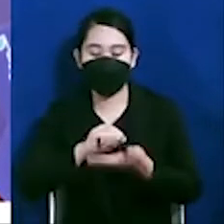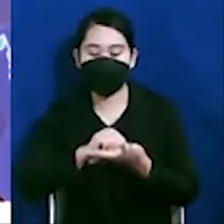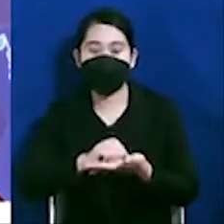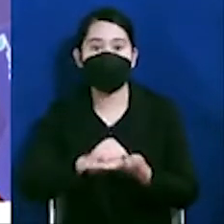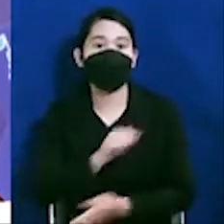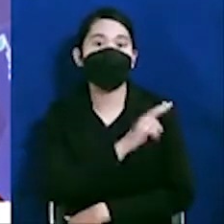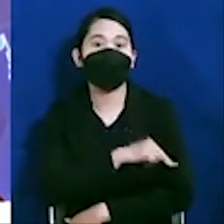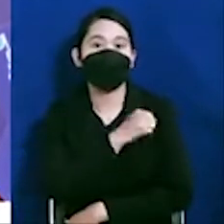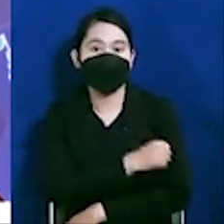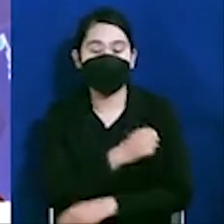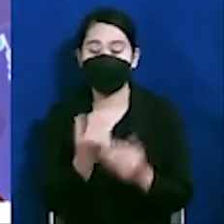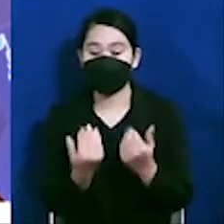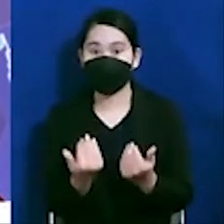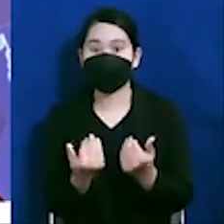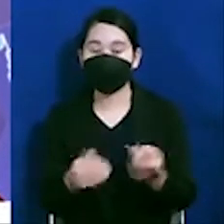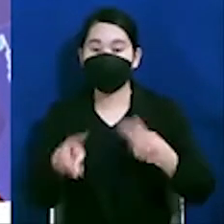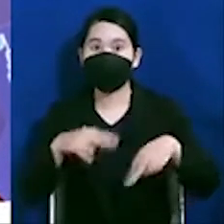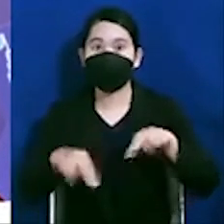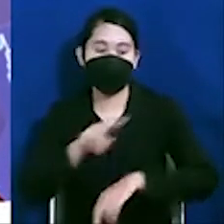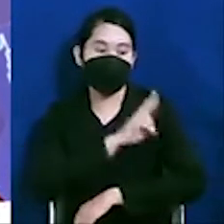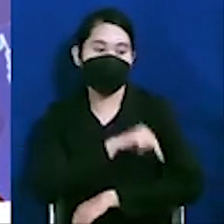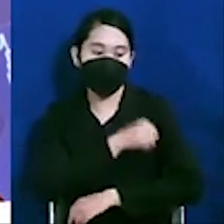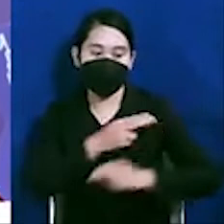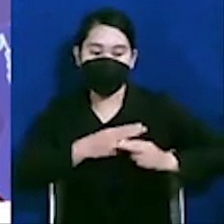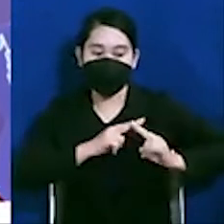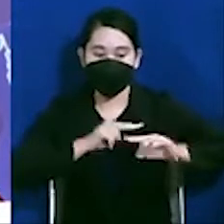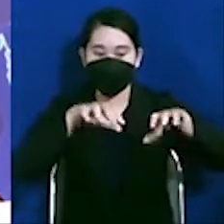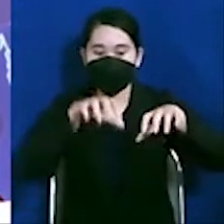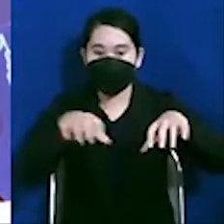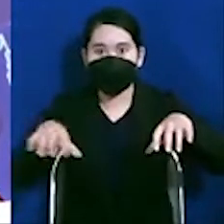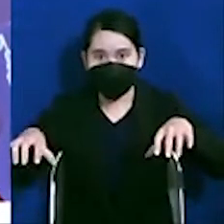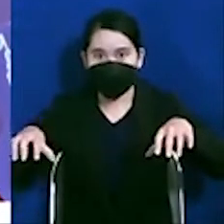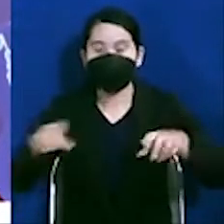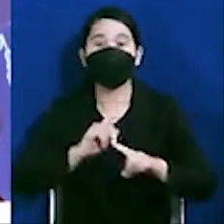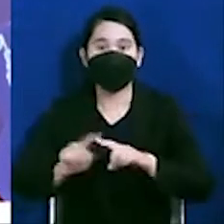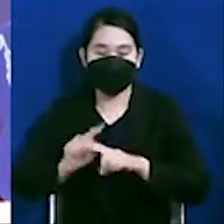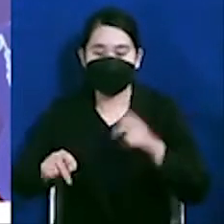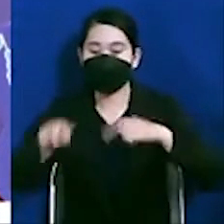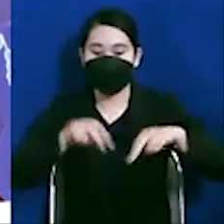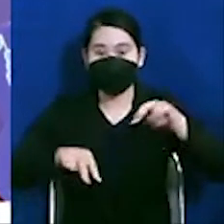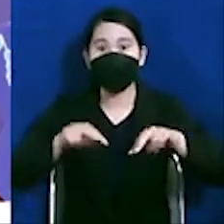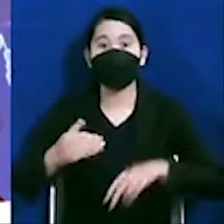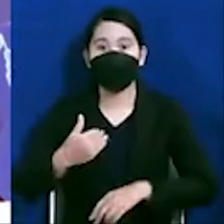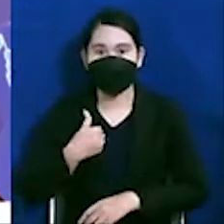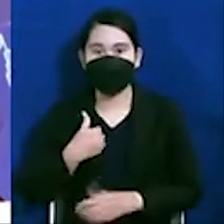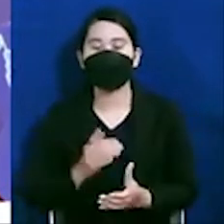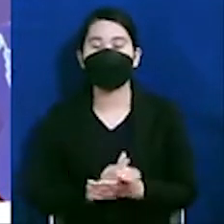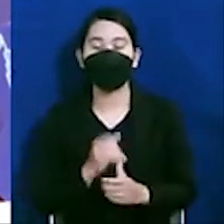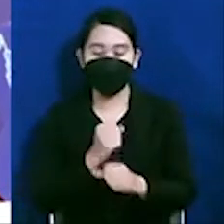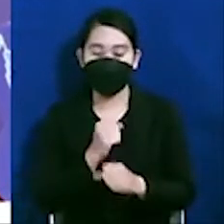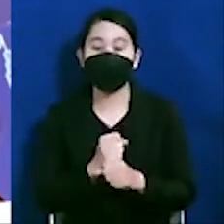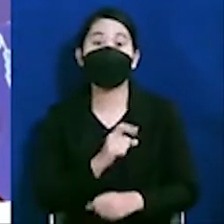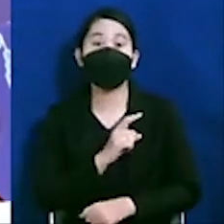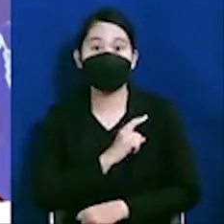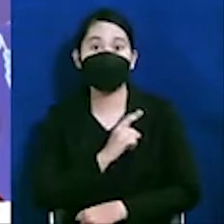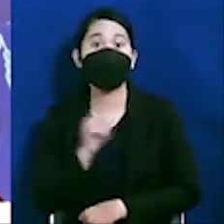ขณะนี้ดูแลสันติบาลเอกชนนะครับเดี๋ยวเพราะทั้งโรงพยาบาลและคลินิกนะครับก็ได้มีส่วนอย่างมากในการเข้าไป